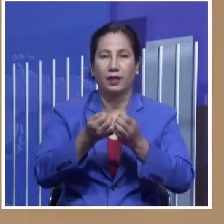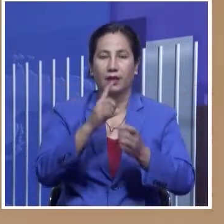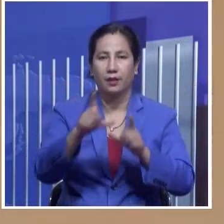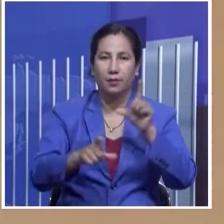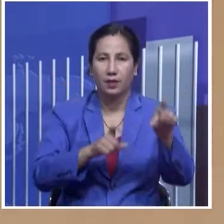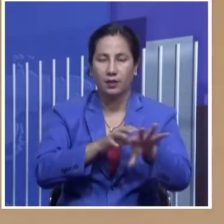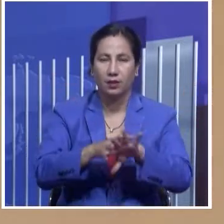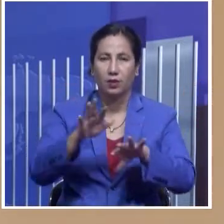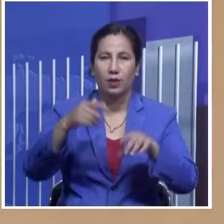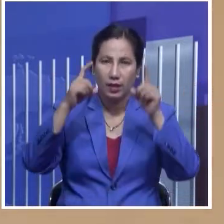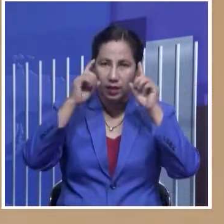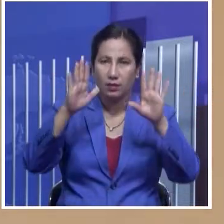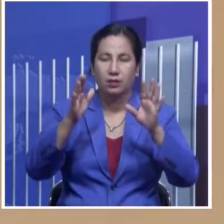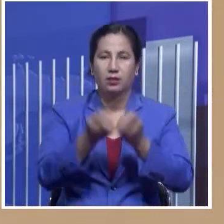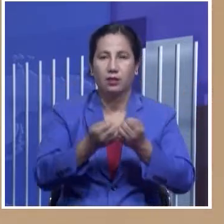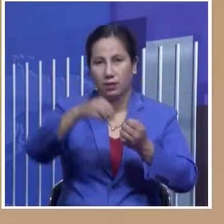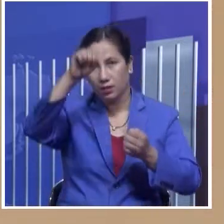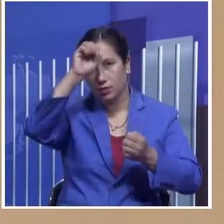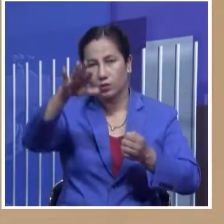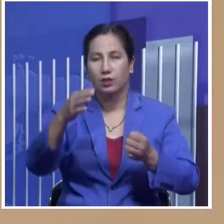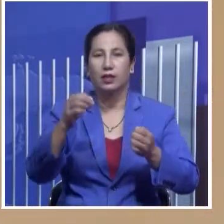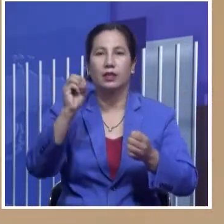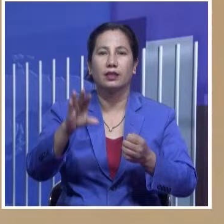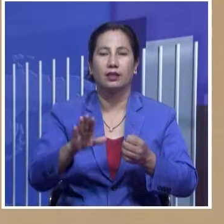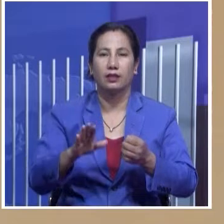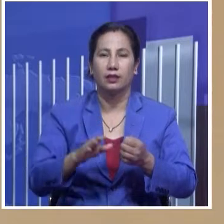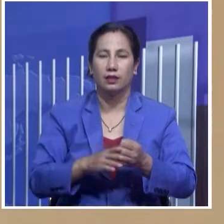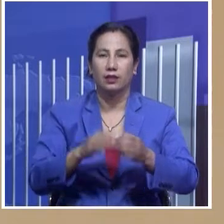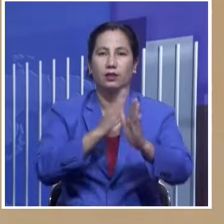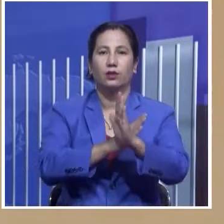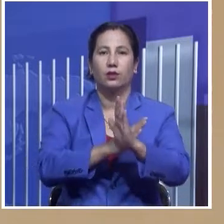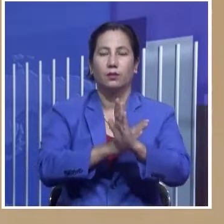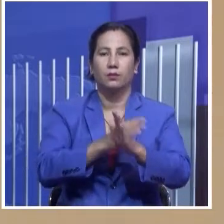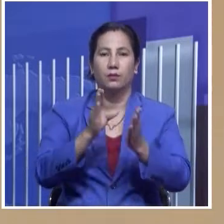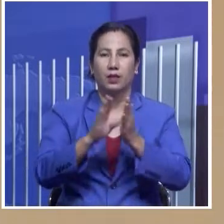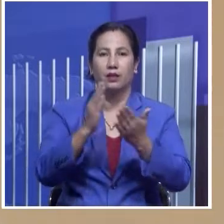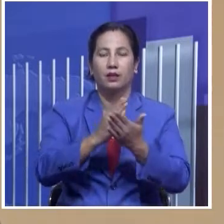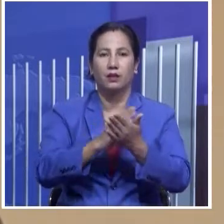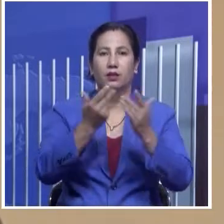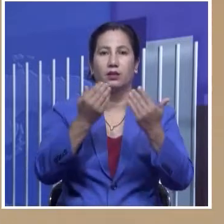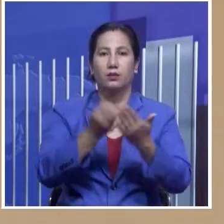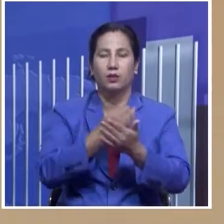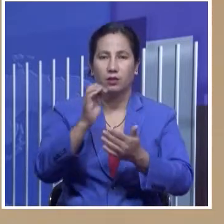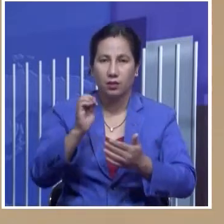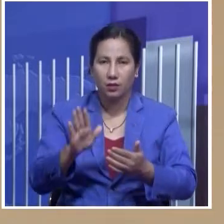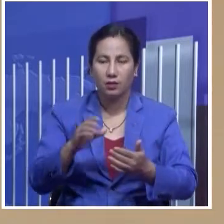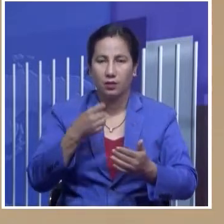गराउने उनीहरूलाई चाहिँ सूचना जानकारीहरू दिने र जोखिमबाट कसरी बच्न सकिन्छ भन्ने बारेमा यो